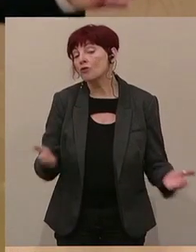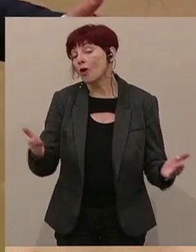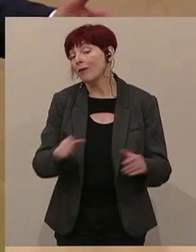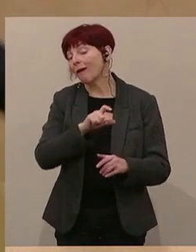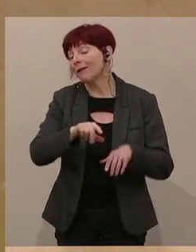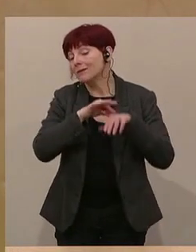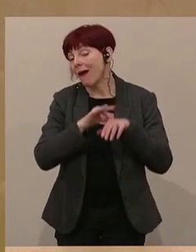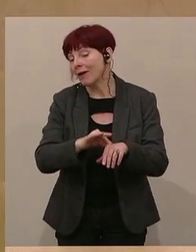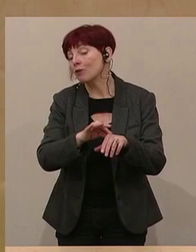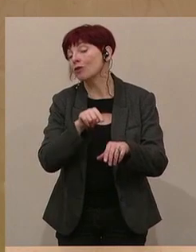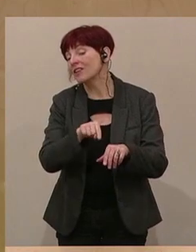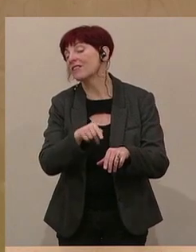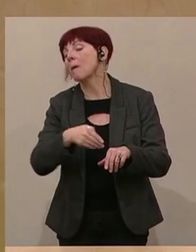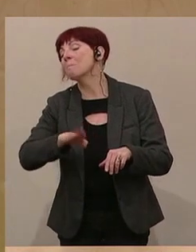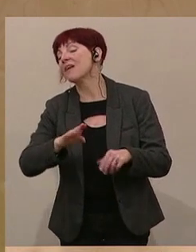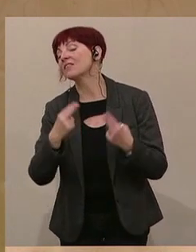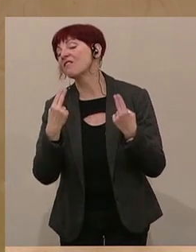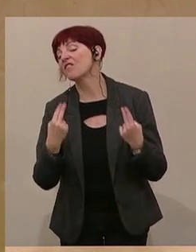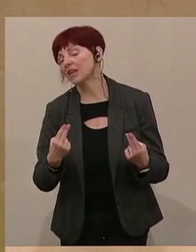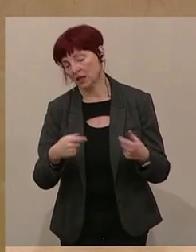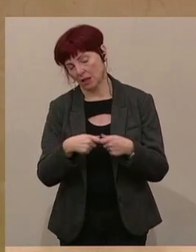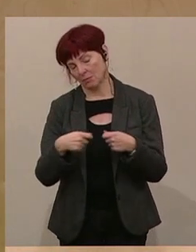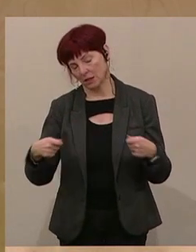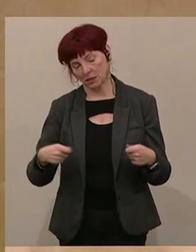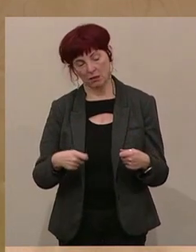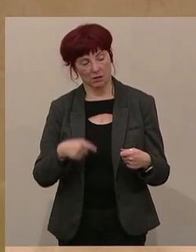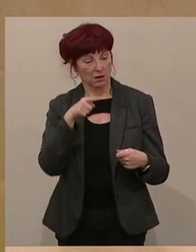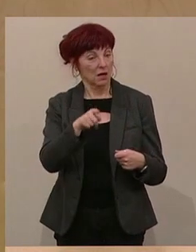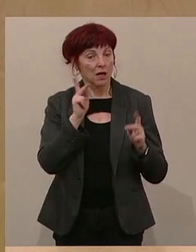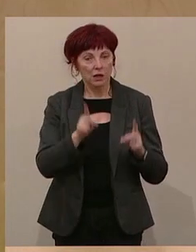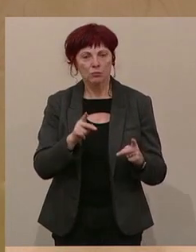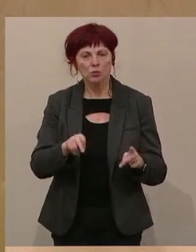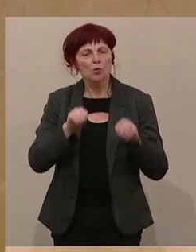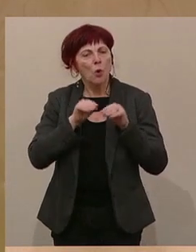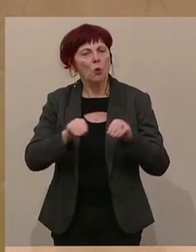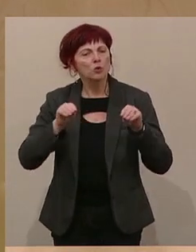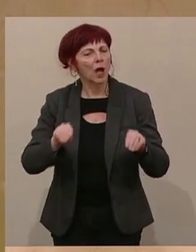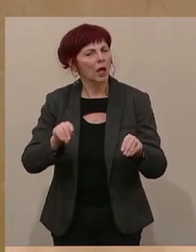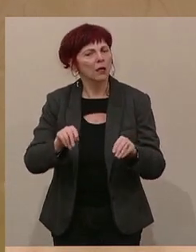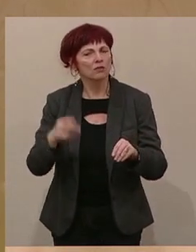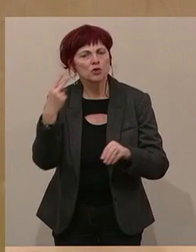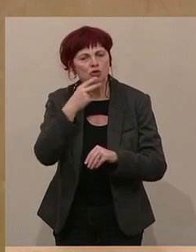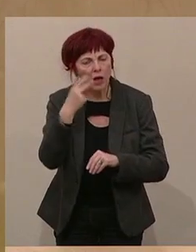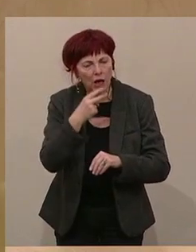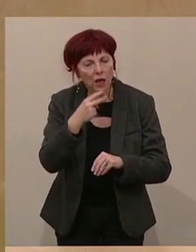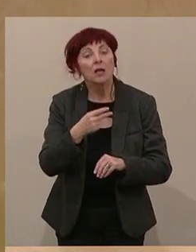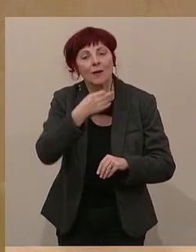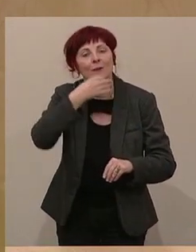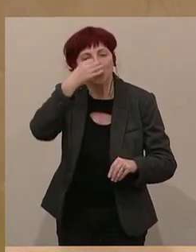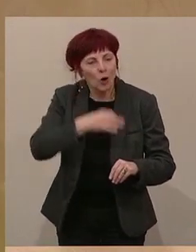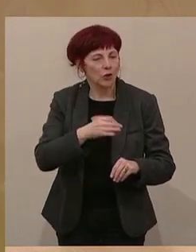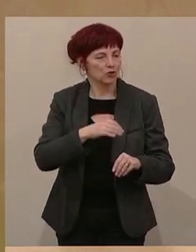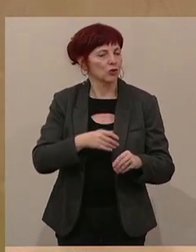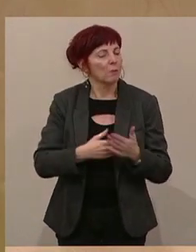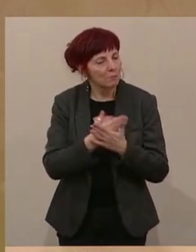Nämlich, ich muss den Unterricht folgen können. Und damit ich das kann, muss ich die Unterrichtssprache, nämlich Deutsch, verstehen. Und das ist die wichtigste bildungspolitische